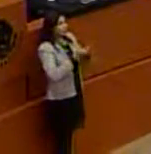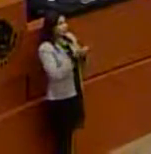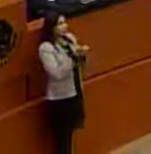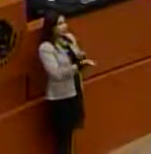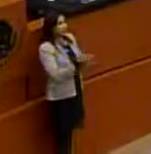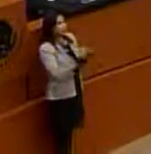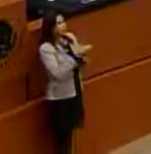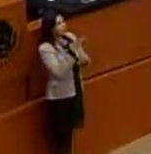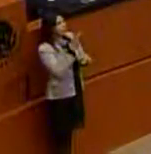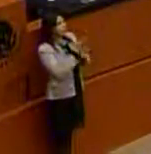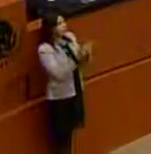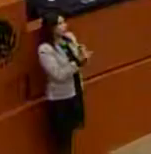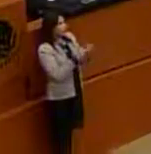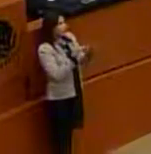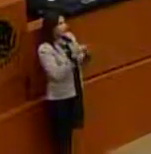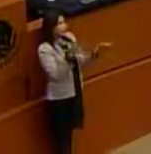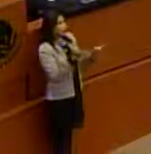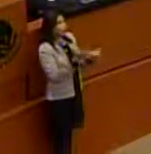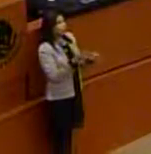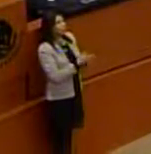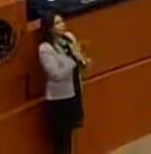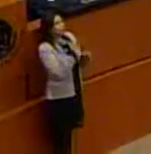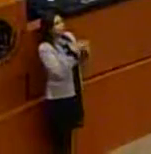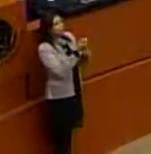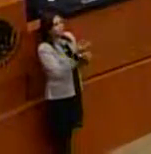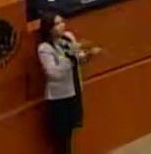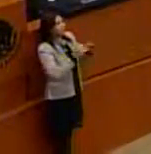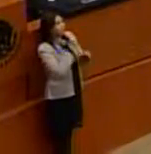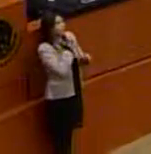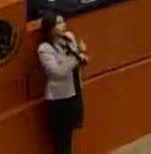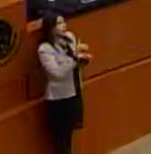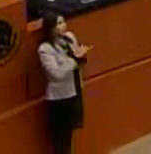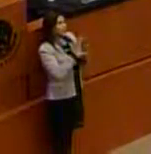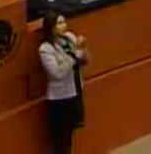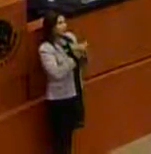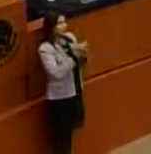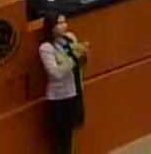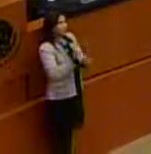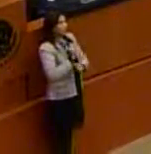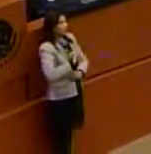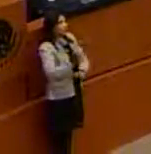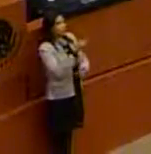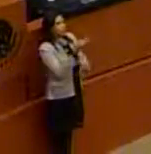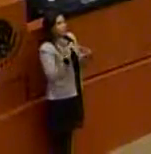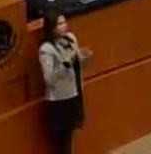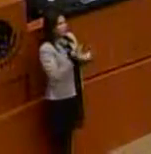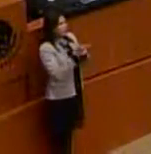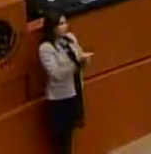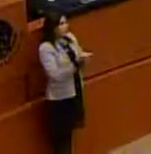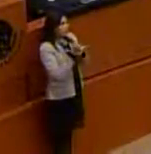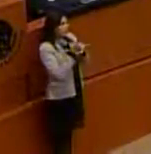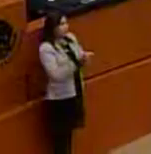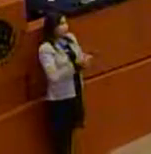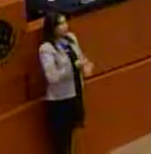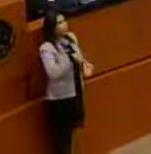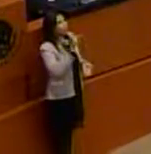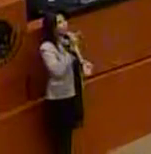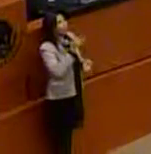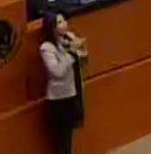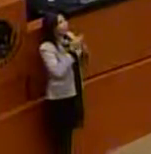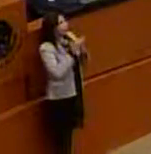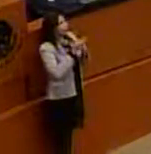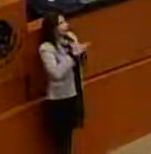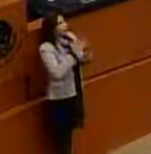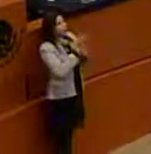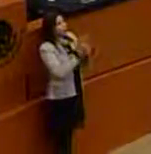produire ce qu'il faut pour vivre et que ceux qui ne travaillent pas sont à la charge des autres. Slide. Mais aujourd'hui, la production